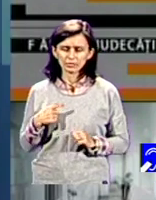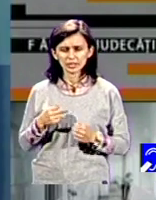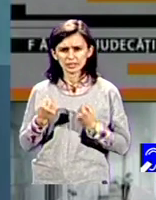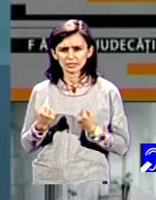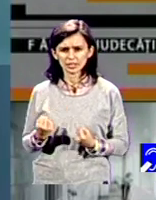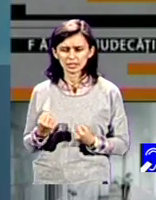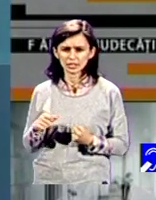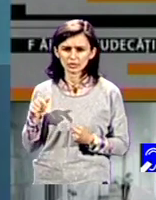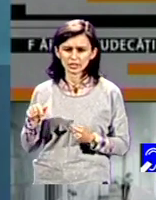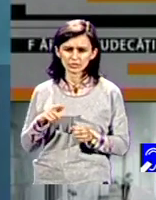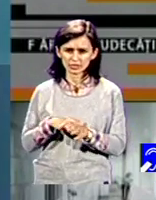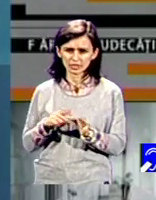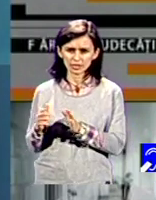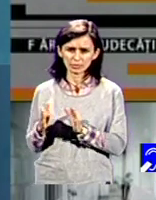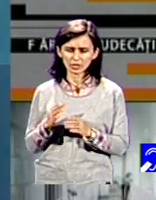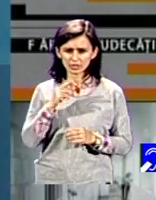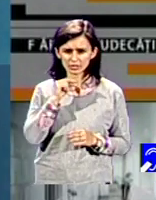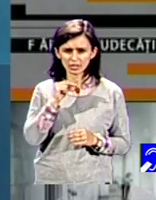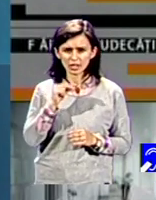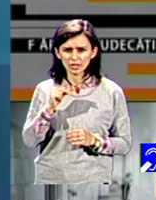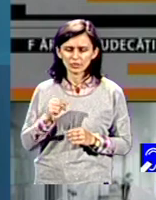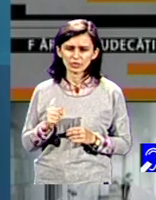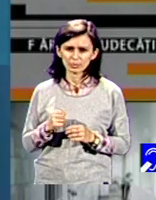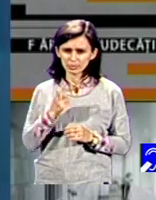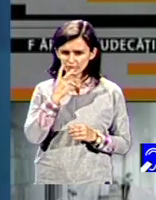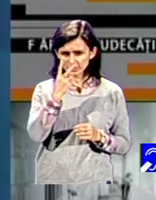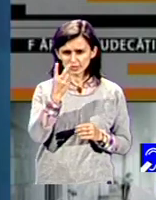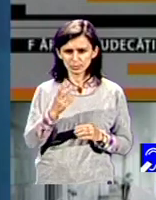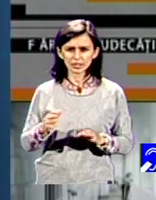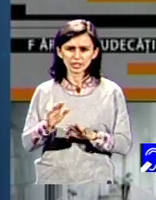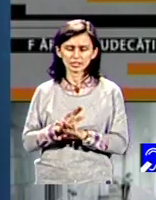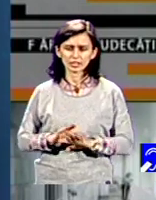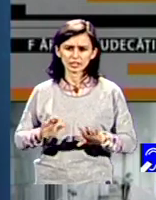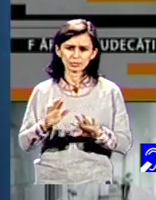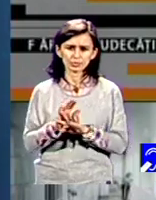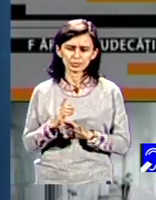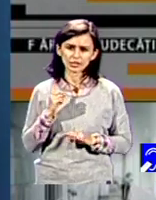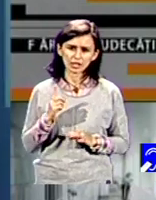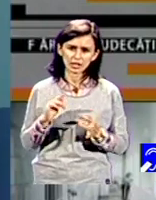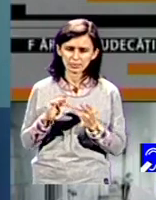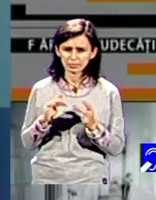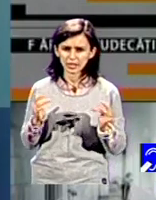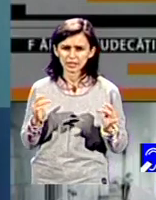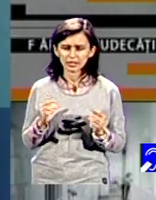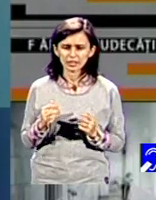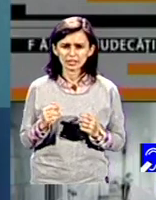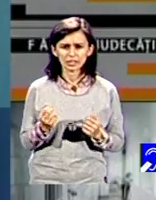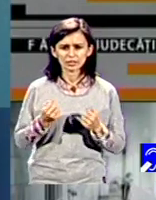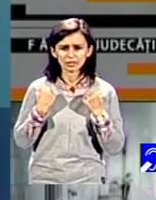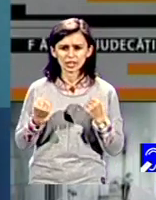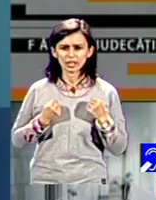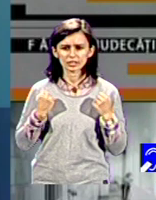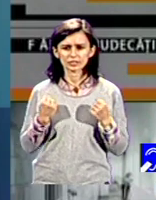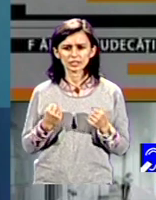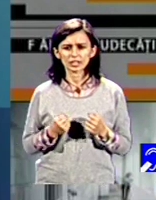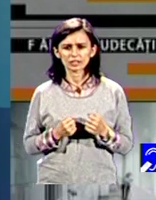a de carantină să vorbim de vizibilitate în spații publice dar poate în spațiile online o activitate o